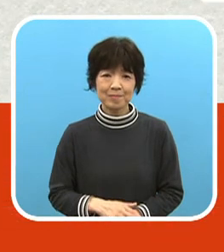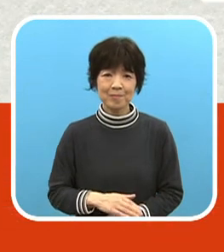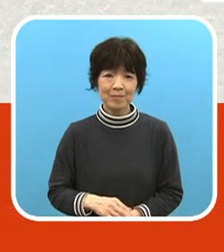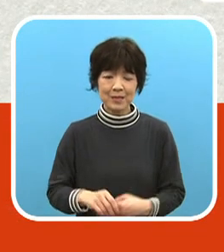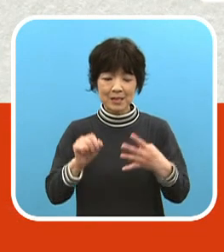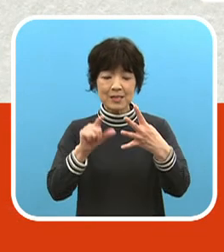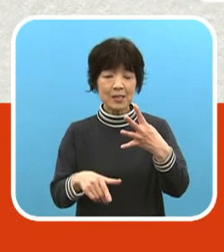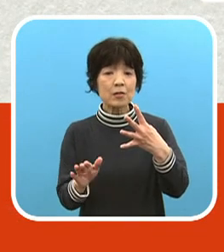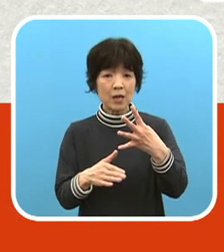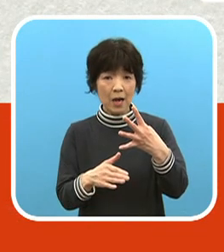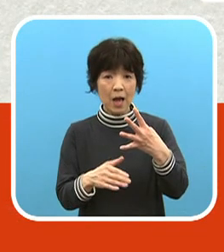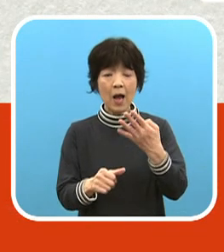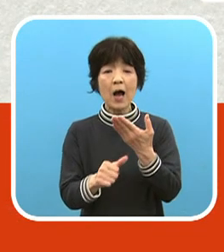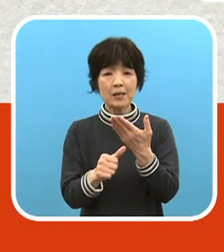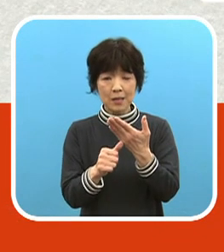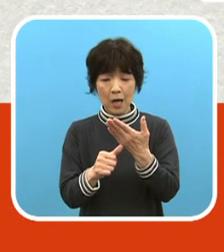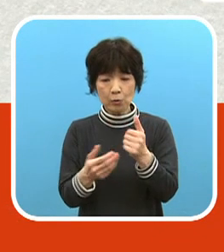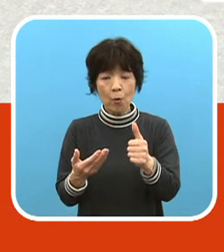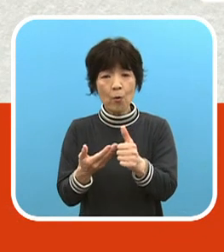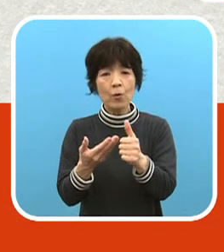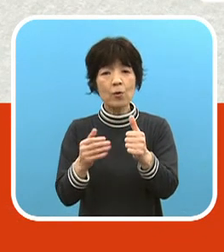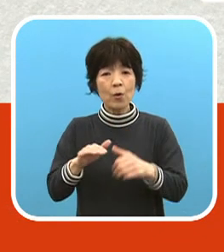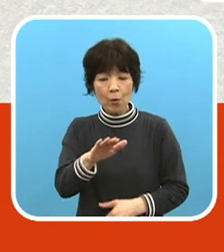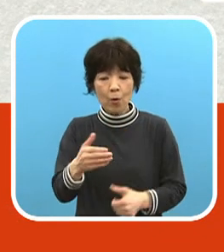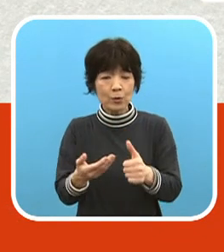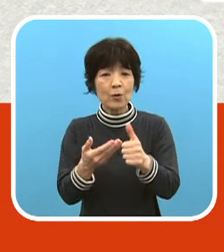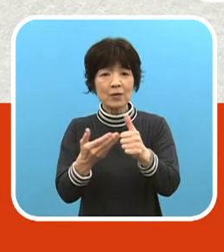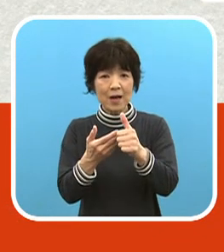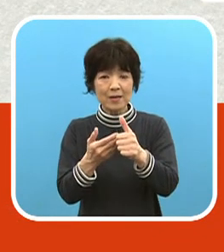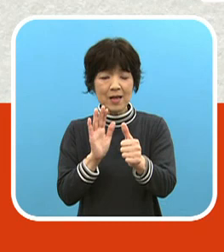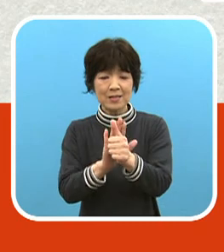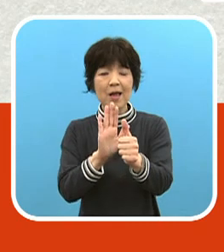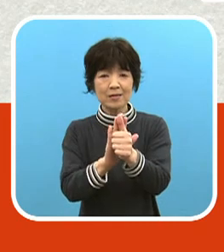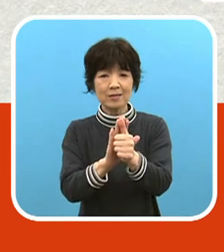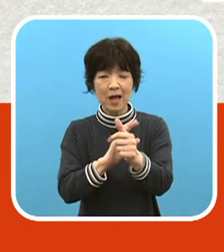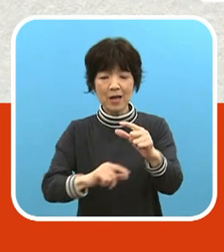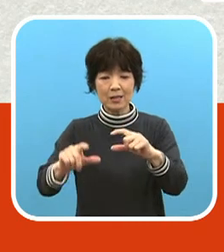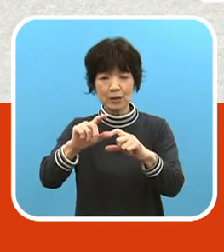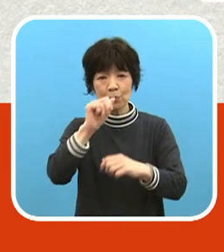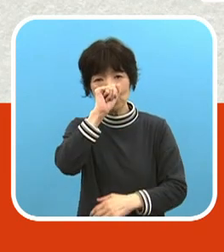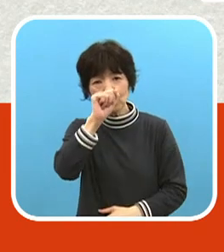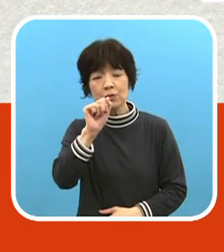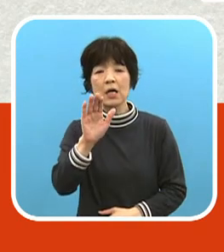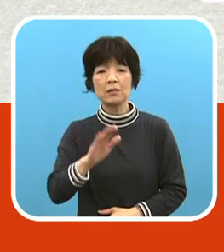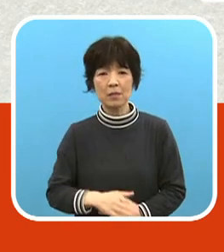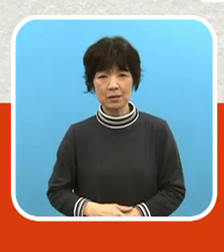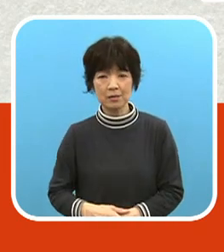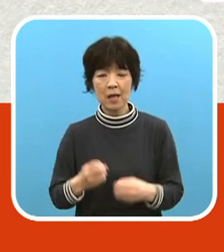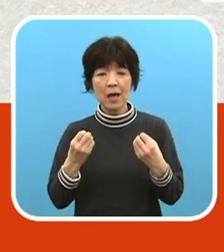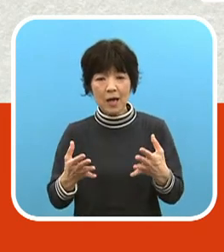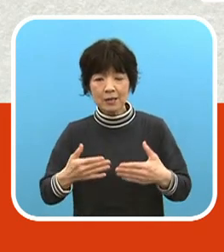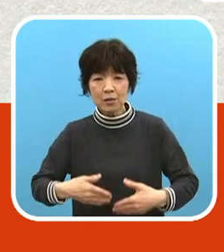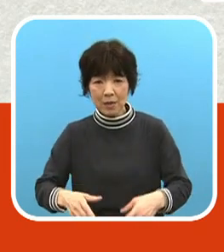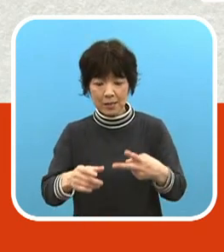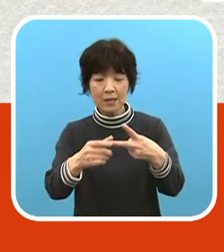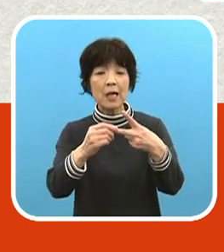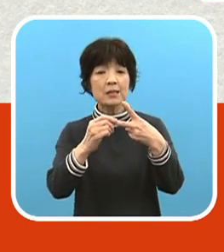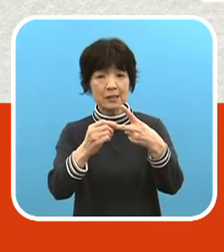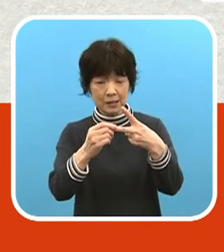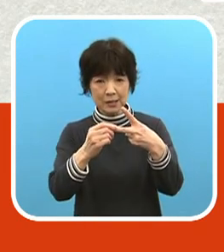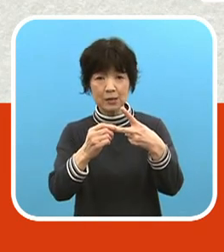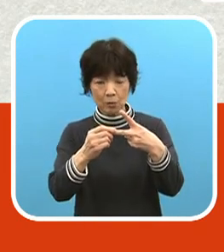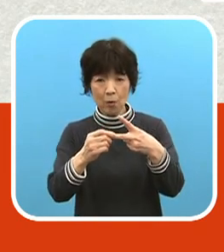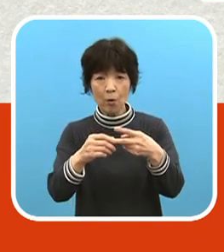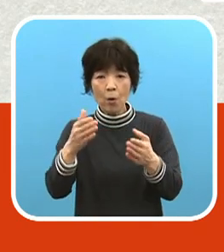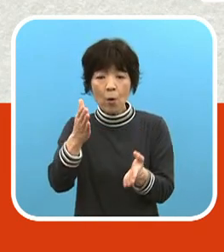この春から秋田の子育て支援が一層充実します。新たに生まれた第2子の保育料全額助